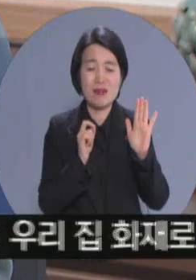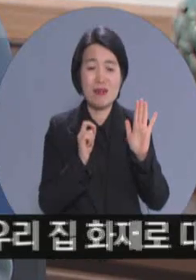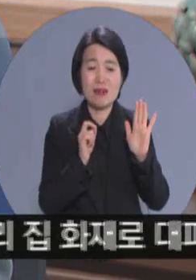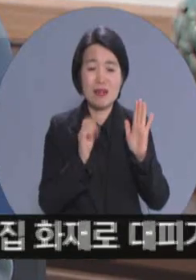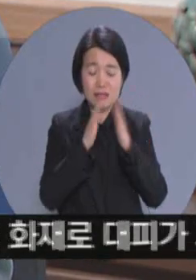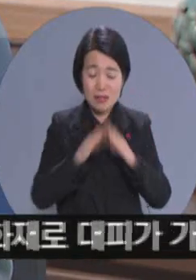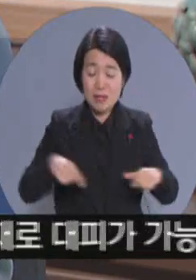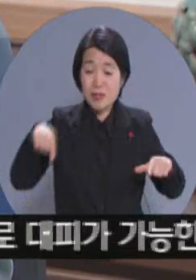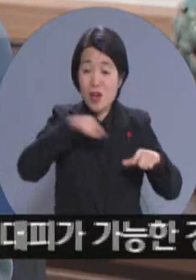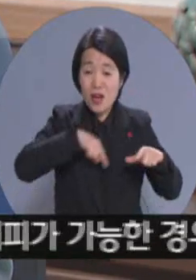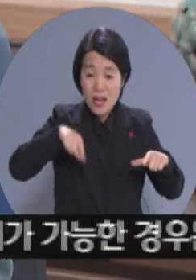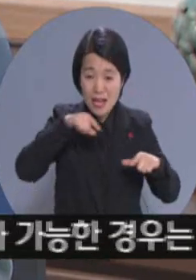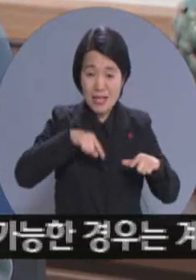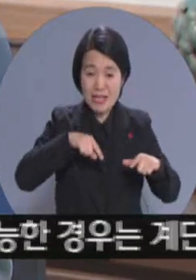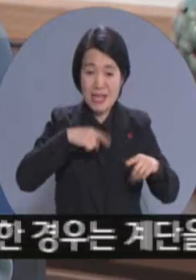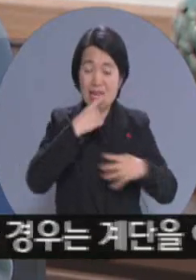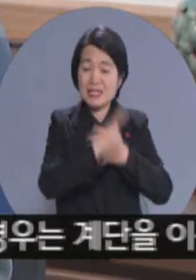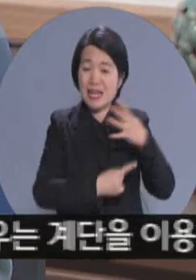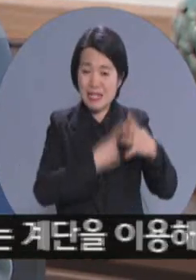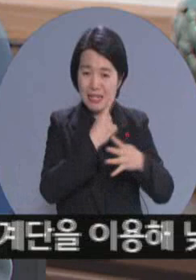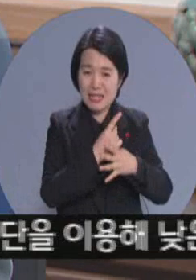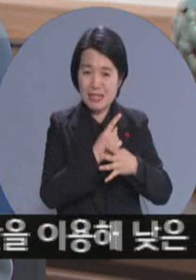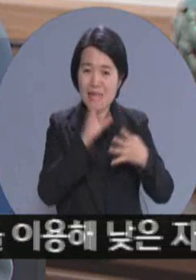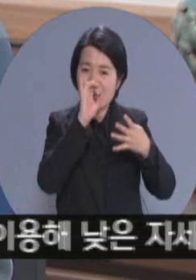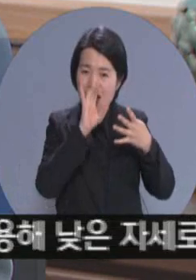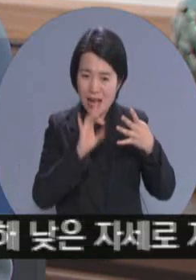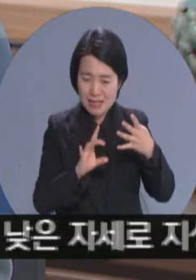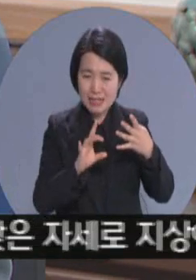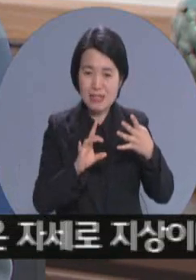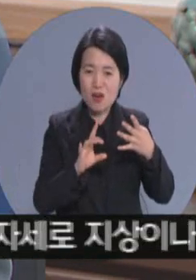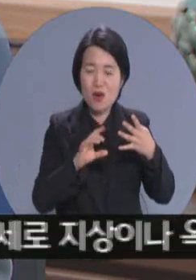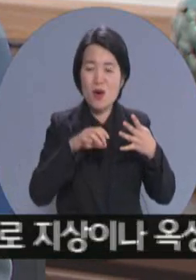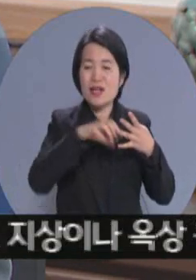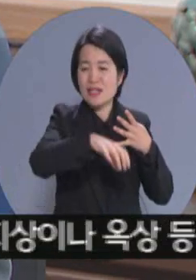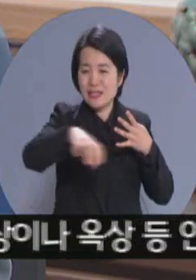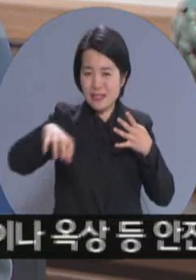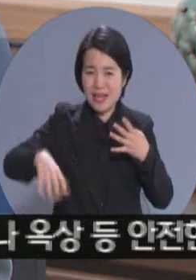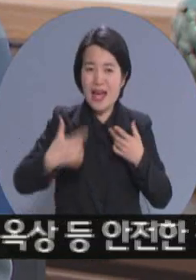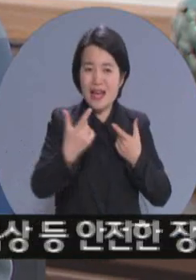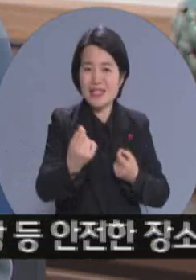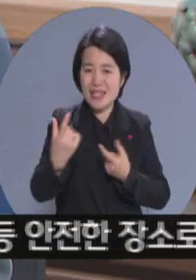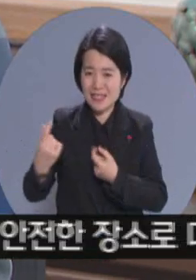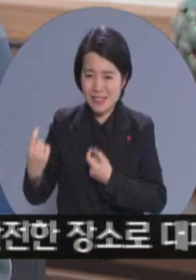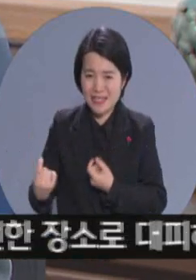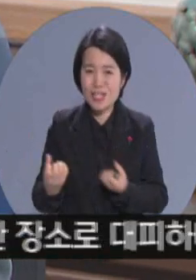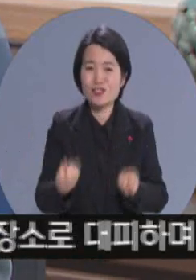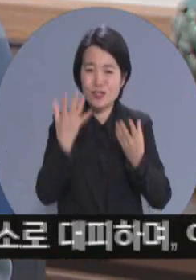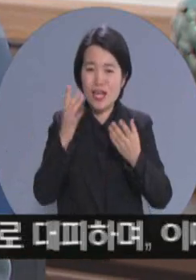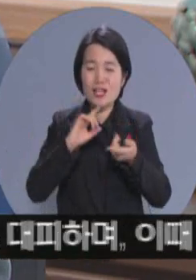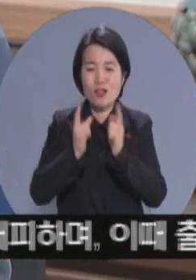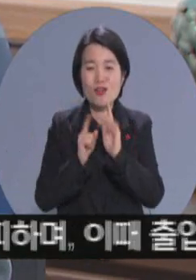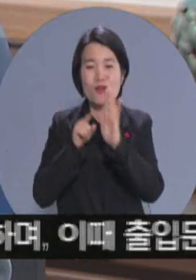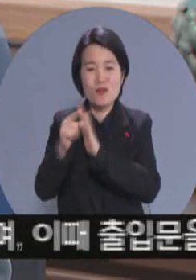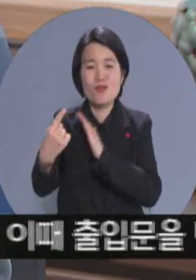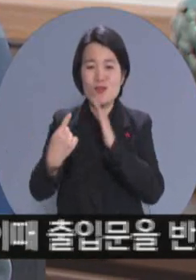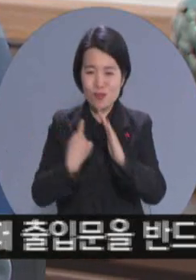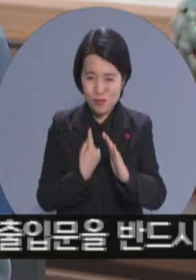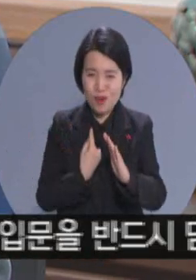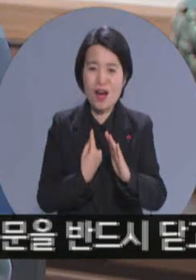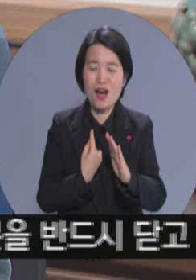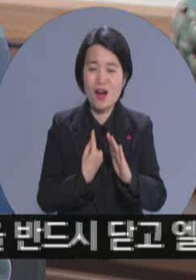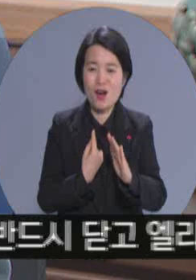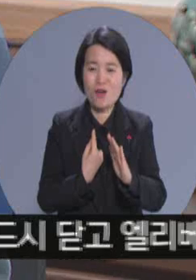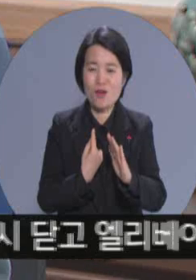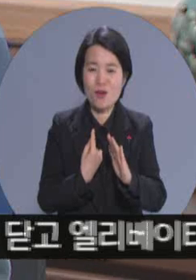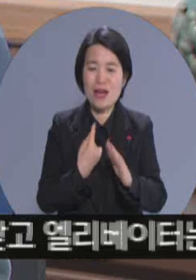돈의 그 사군자 관련 축제를 하고 있어서 그네 개 지자체와 협업해서 축제장 을 서로 이렇게 방문도 하고